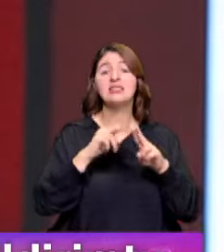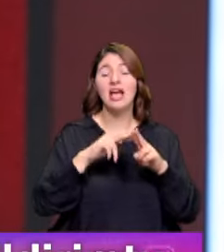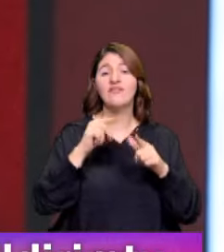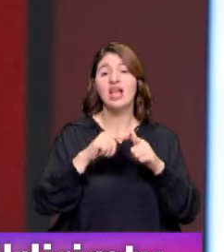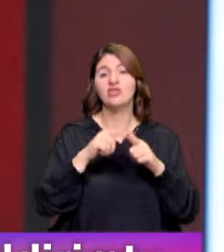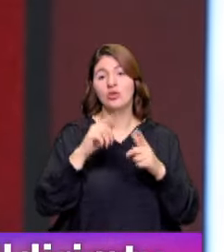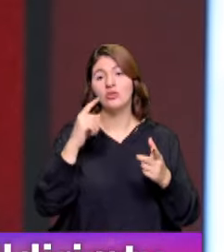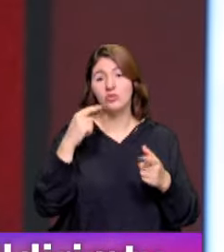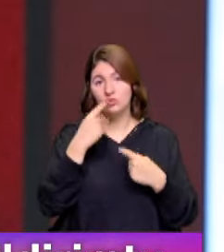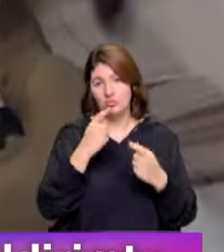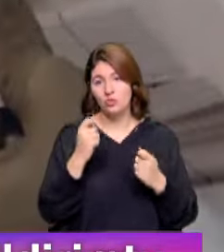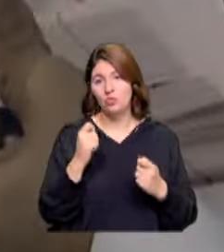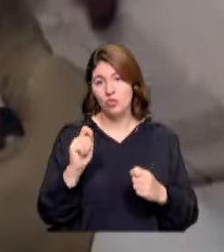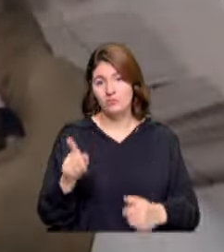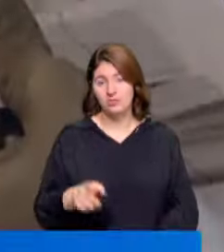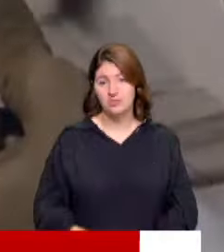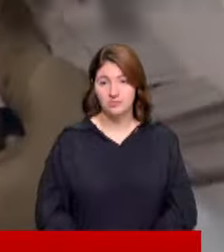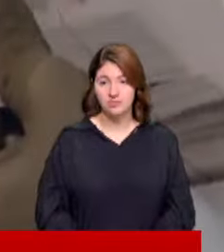güçlendirdi.